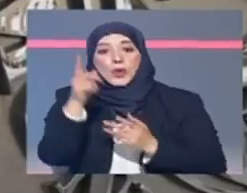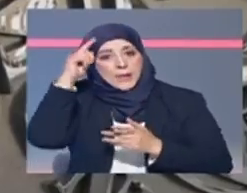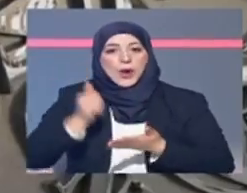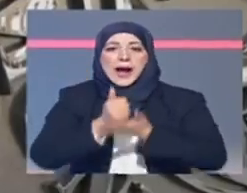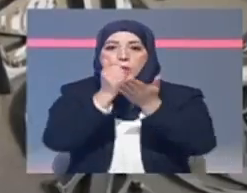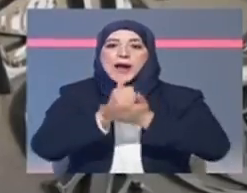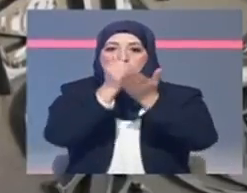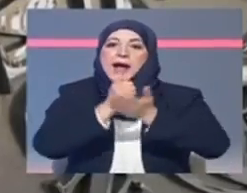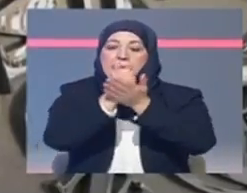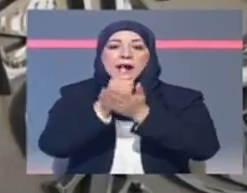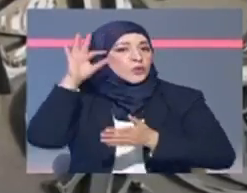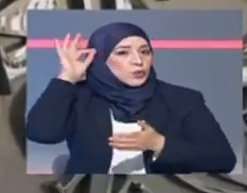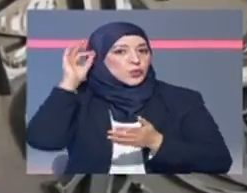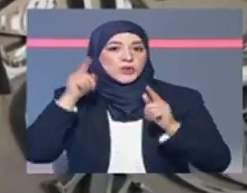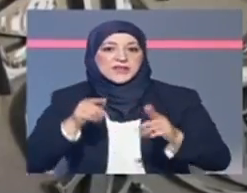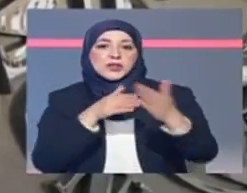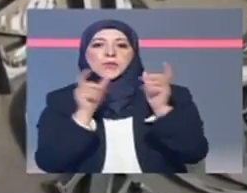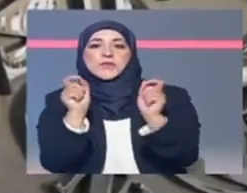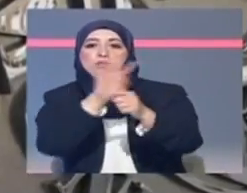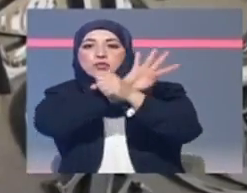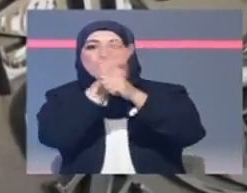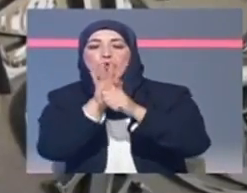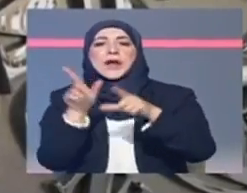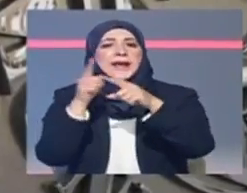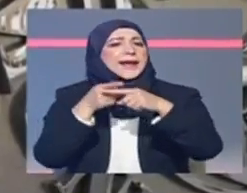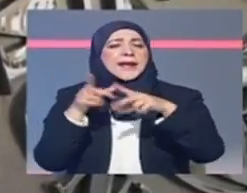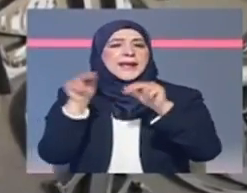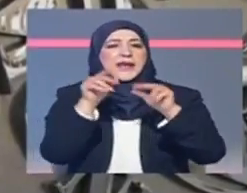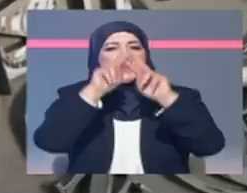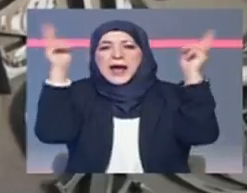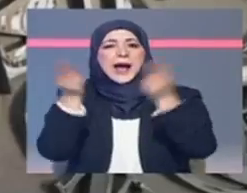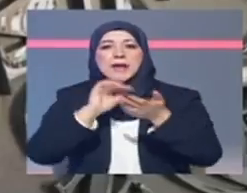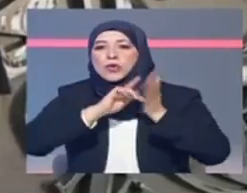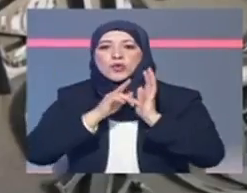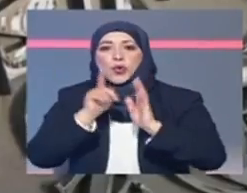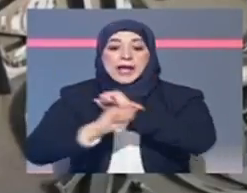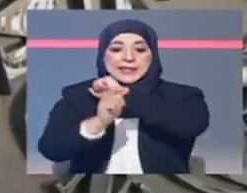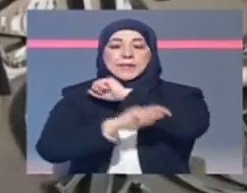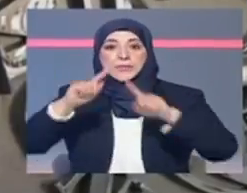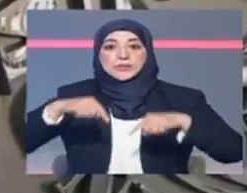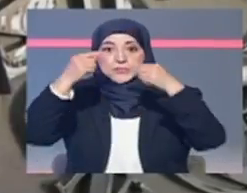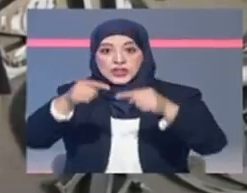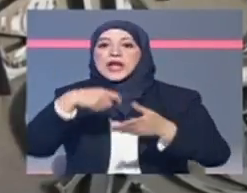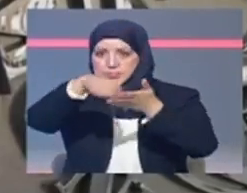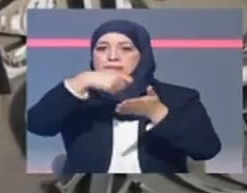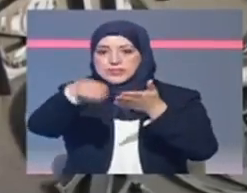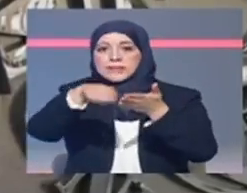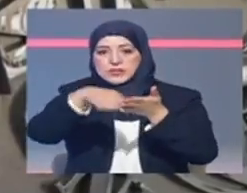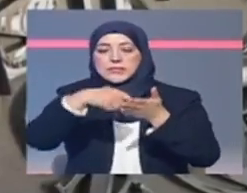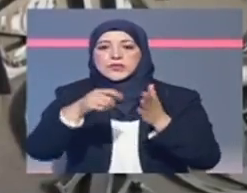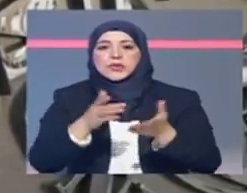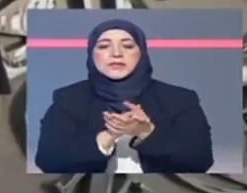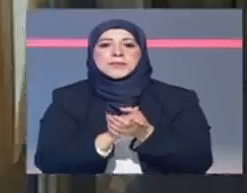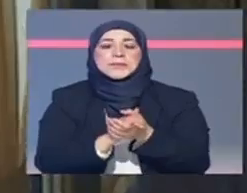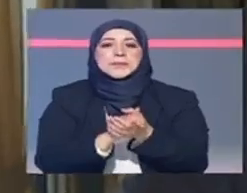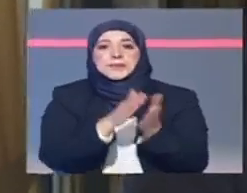مقاومة تداعيات هذه الأزمة الصحية العالمية، سيصرف في الأسابيع القادمة وفق محافظ البنك المركزي التونسي.